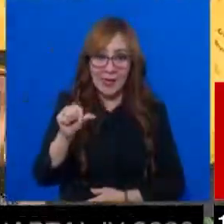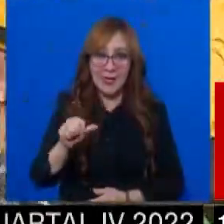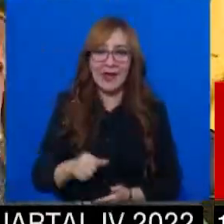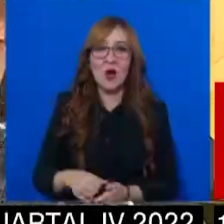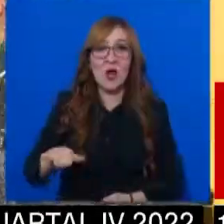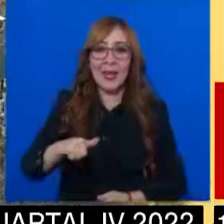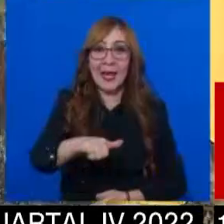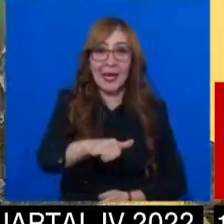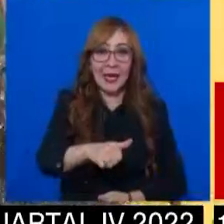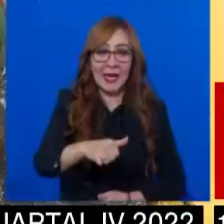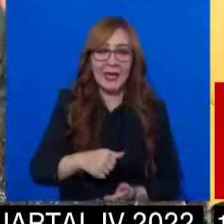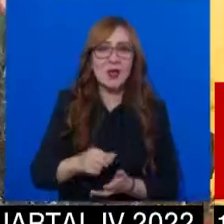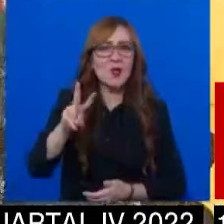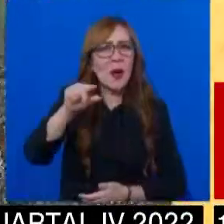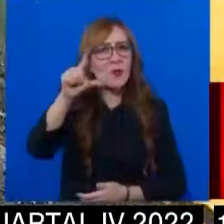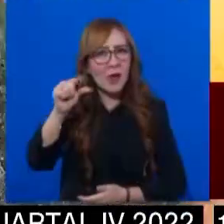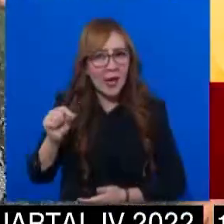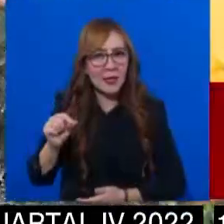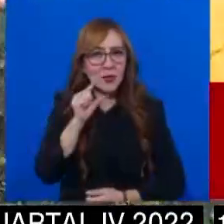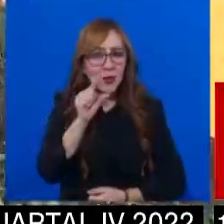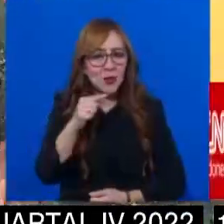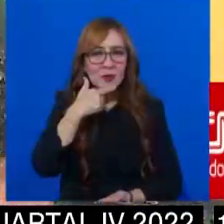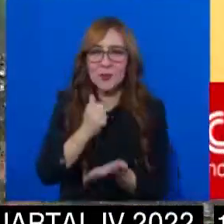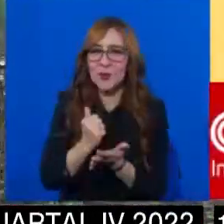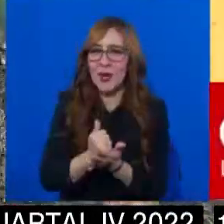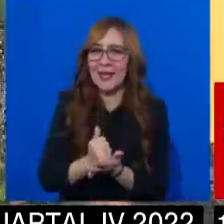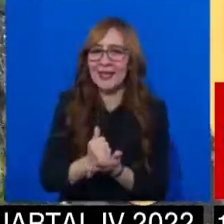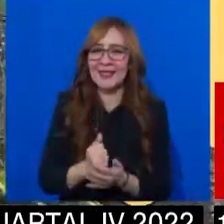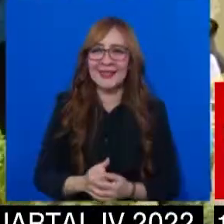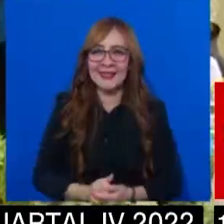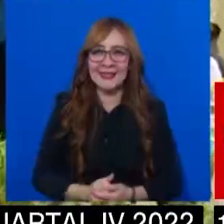dipanen warga untuk kebutuhan sehari-hari. Lumayan gede.